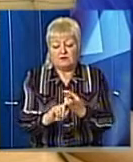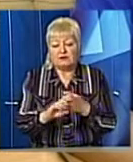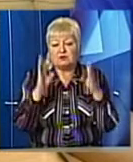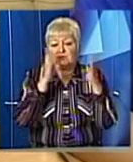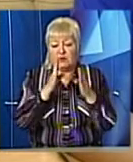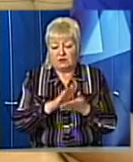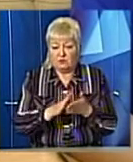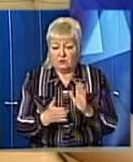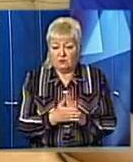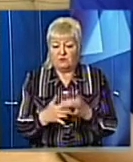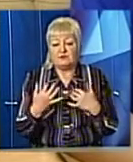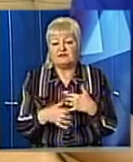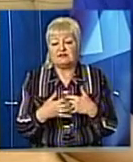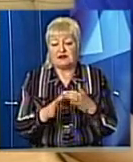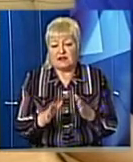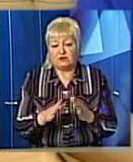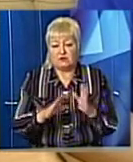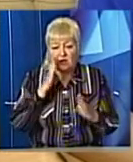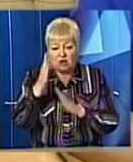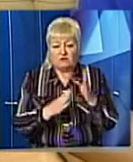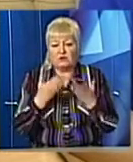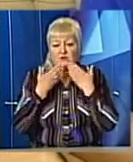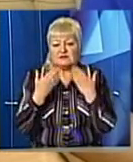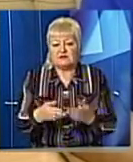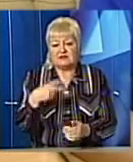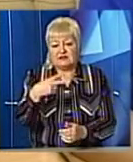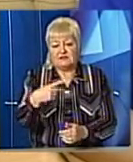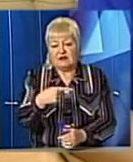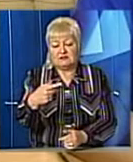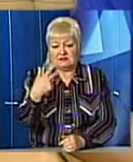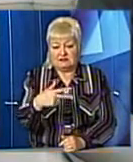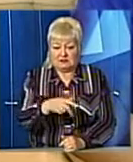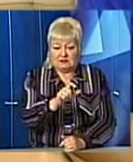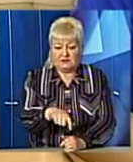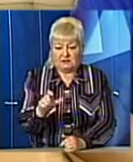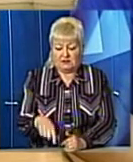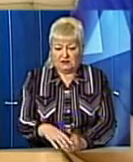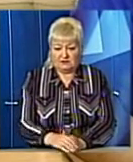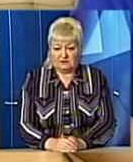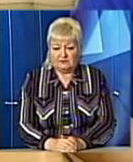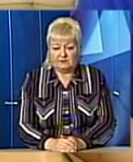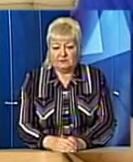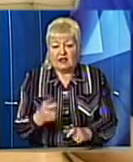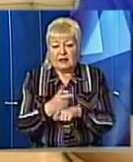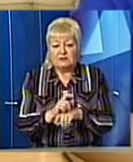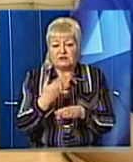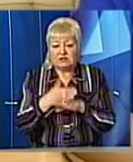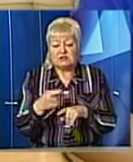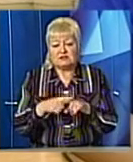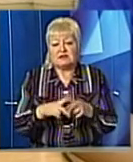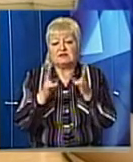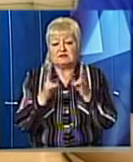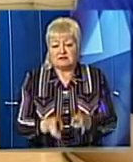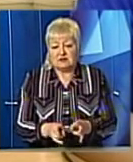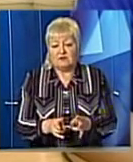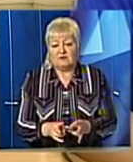в середньому в добу звертається до нас від 20 до 30 пацієнтів. В основному лева частка – це травми